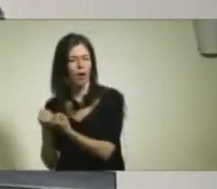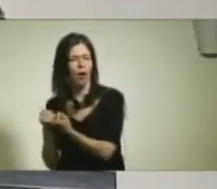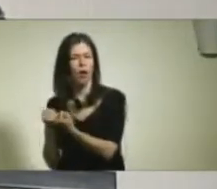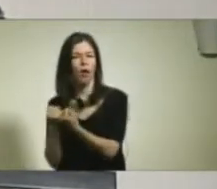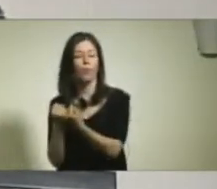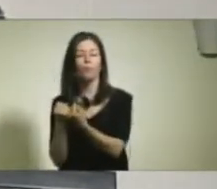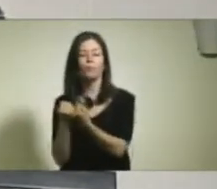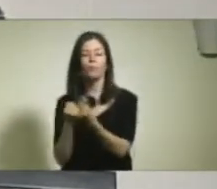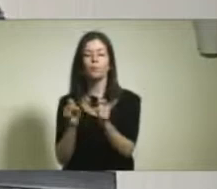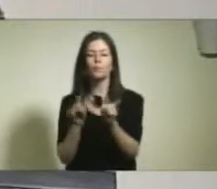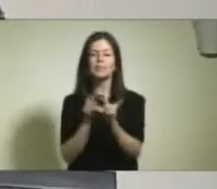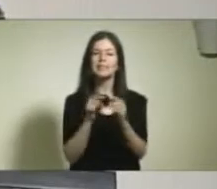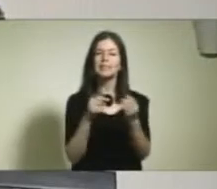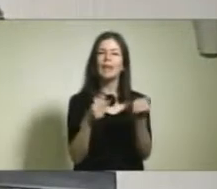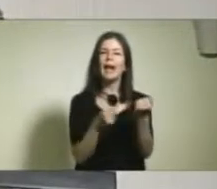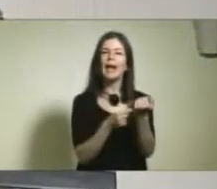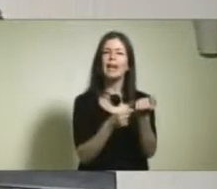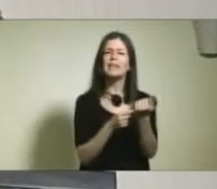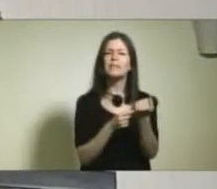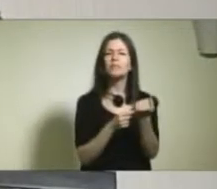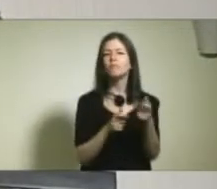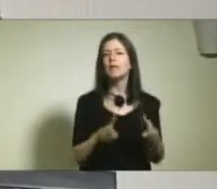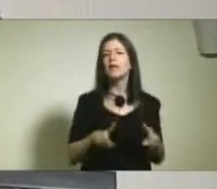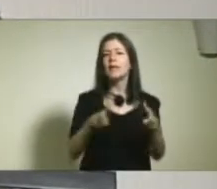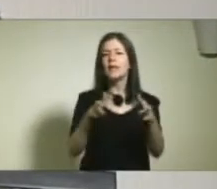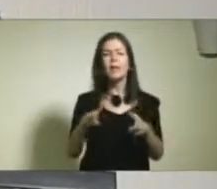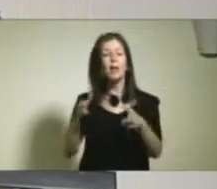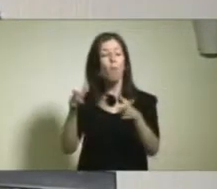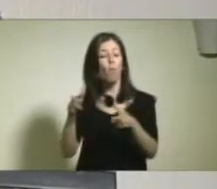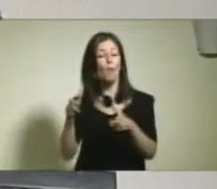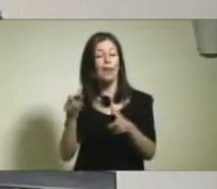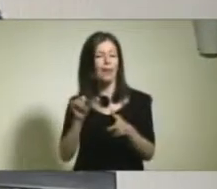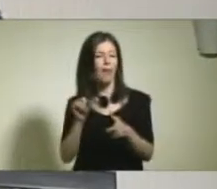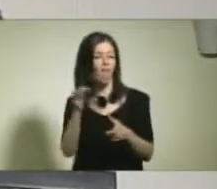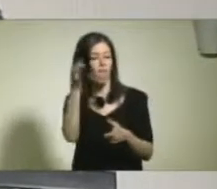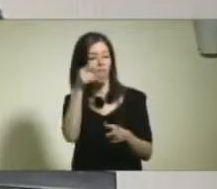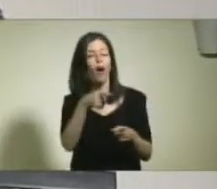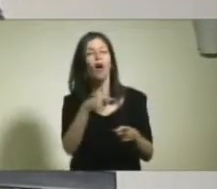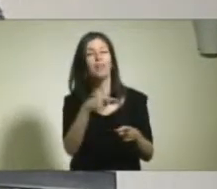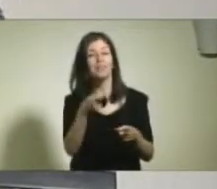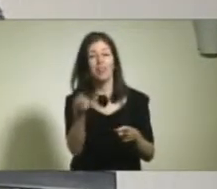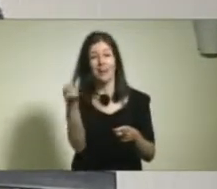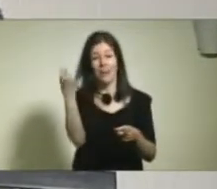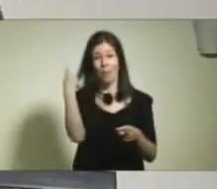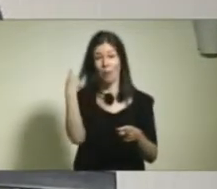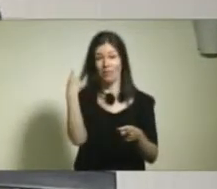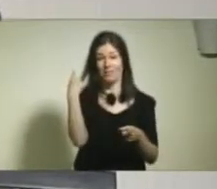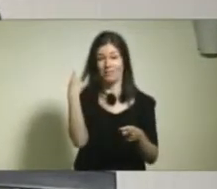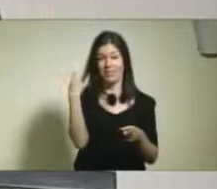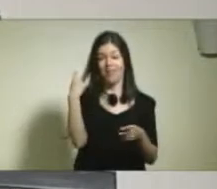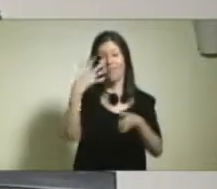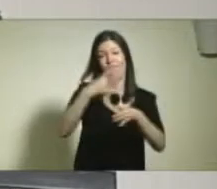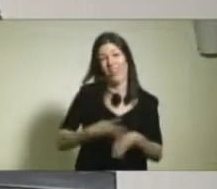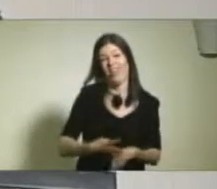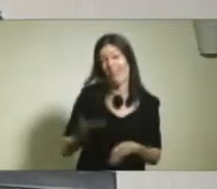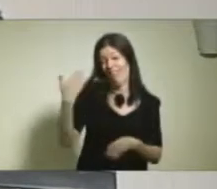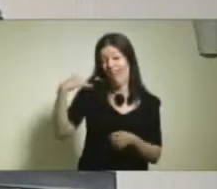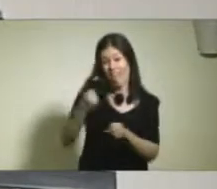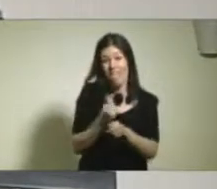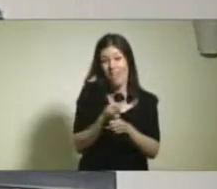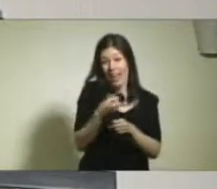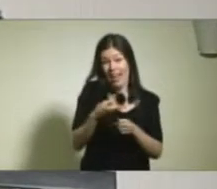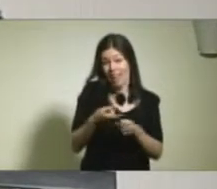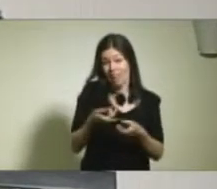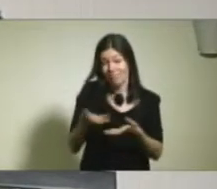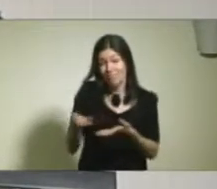de France qui faisait ce genre de prestations, qui a fait faillite l'année dernière. Donc c'est la Banque Postale